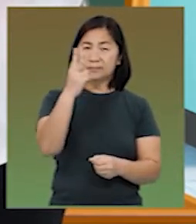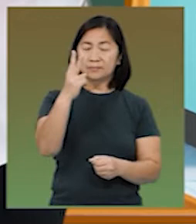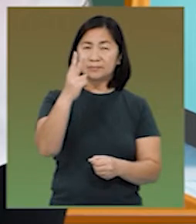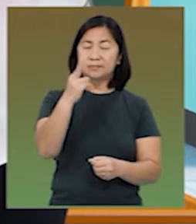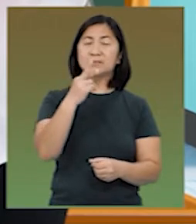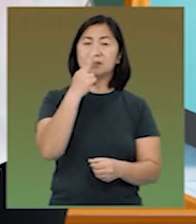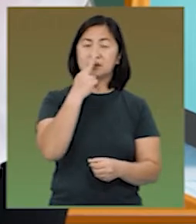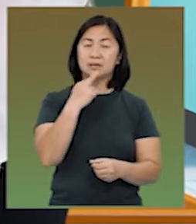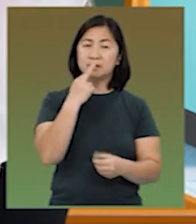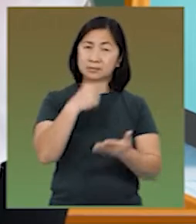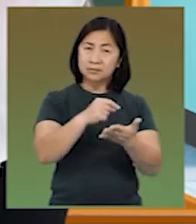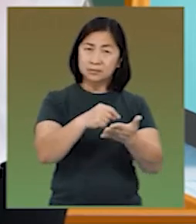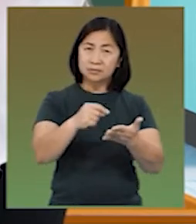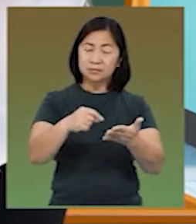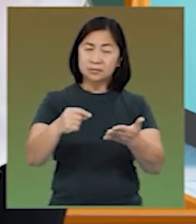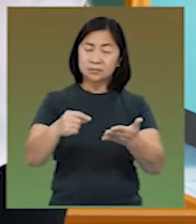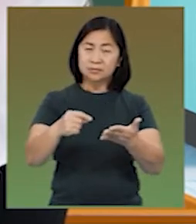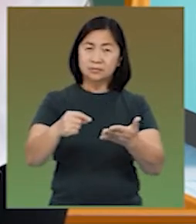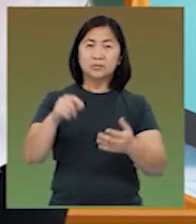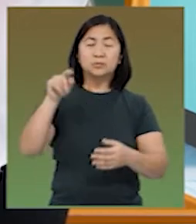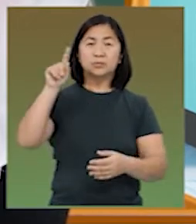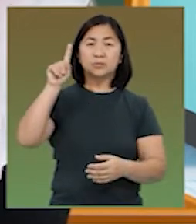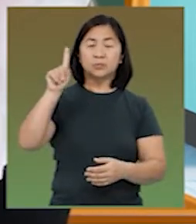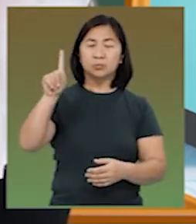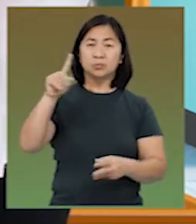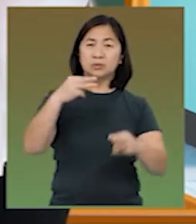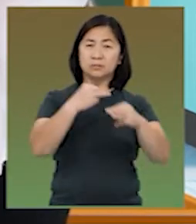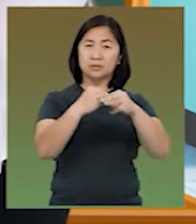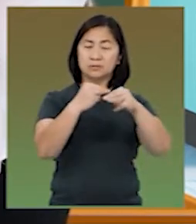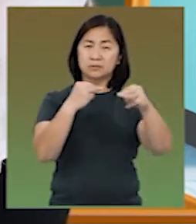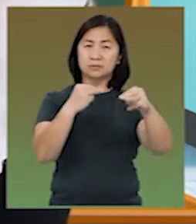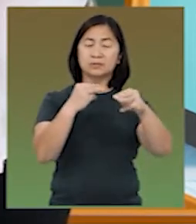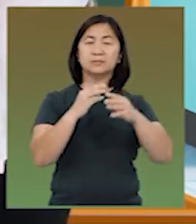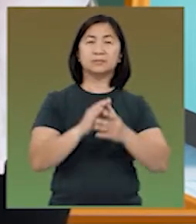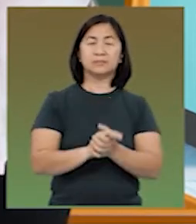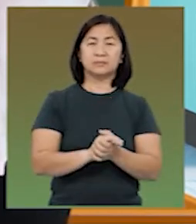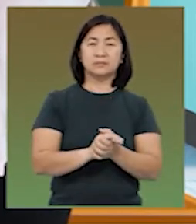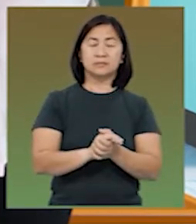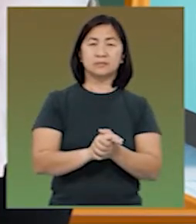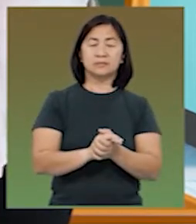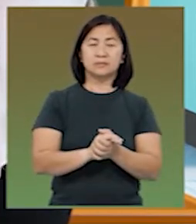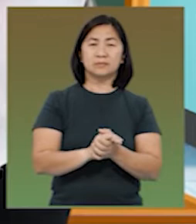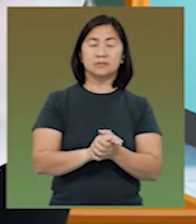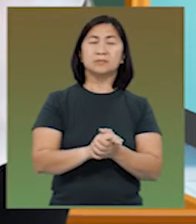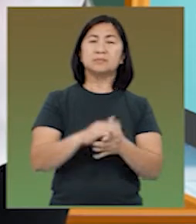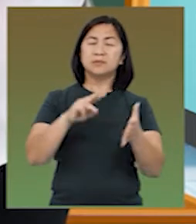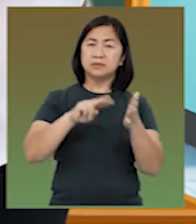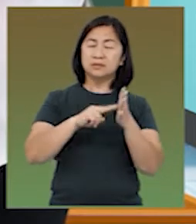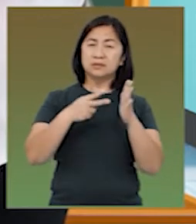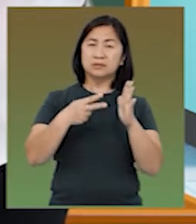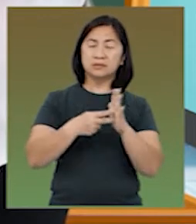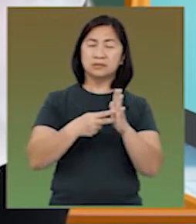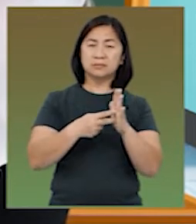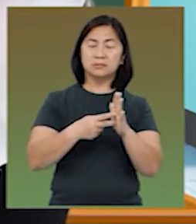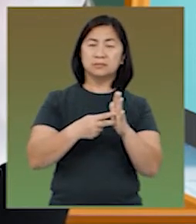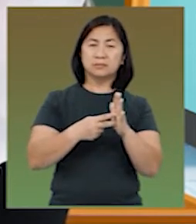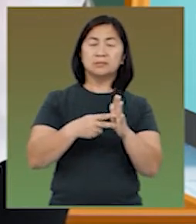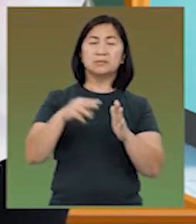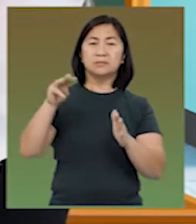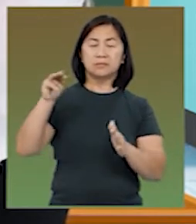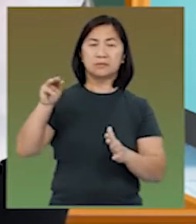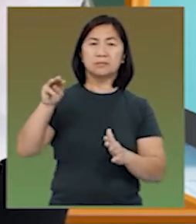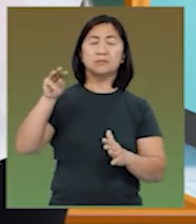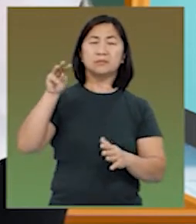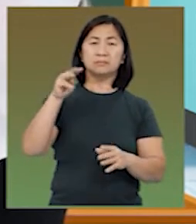Makikita ang pulang nakasulat na 1 meter. M stands for meter.